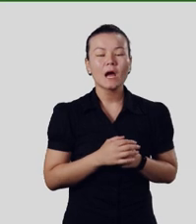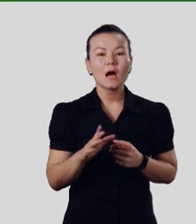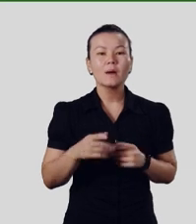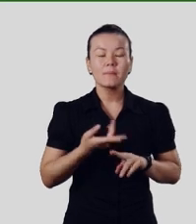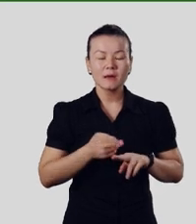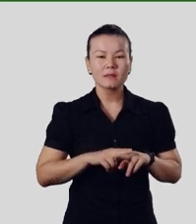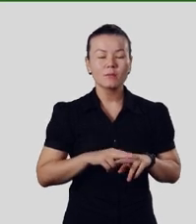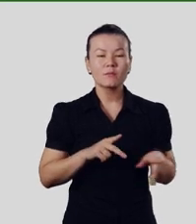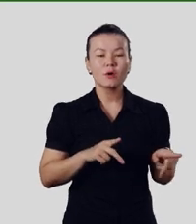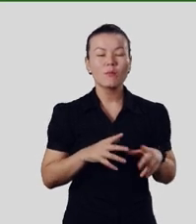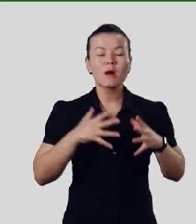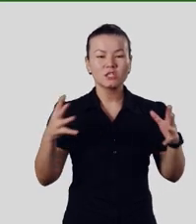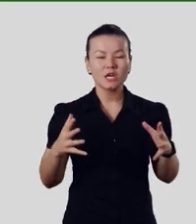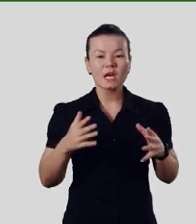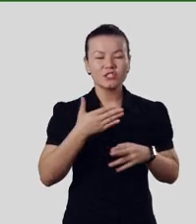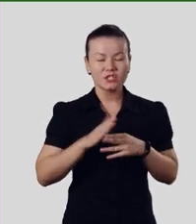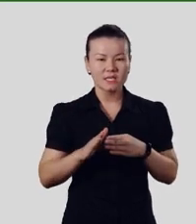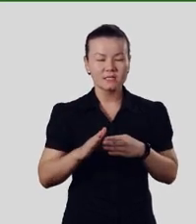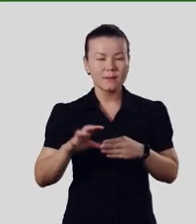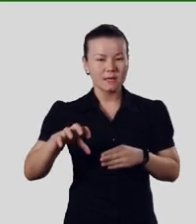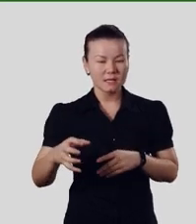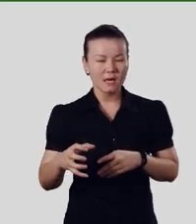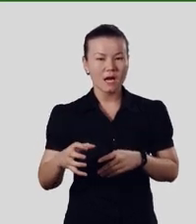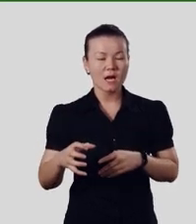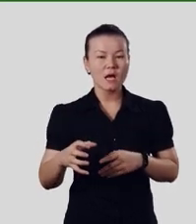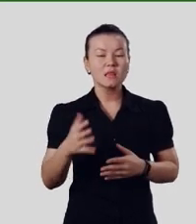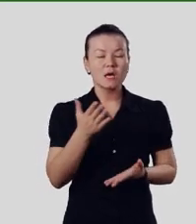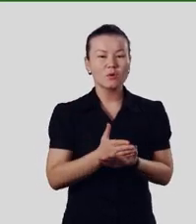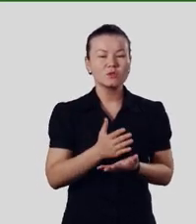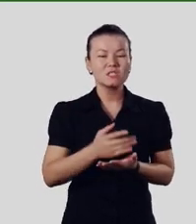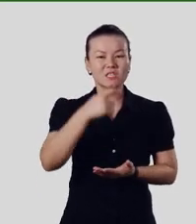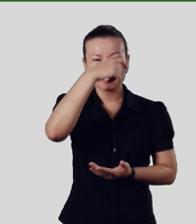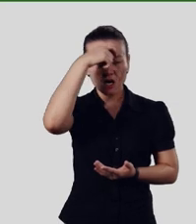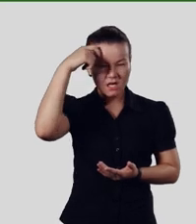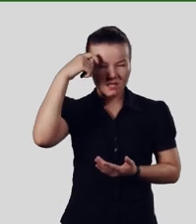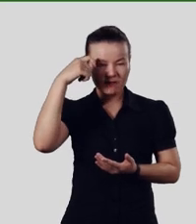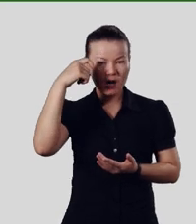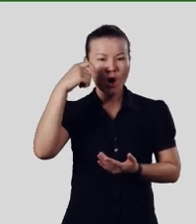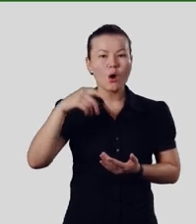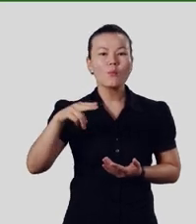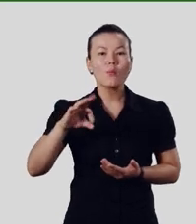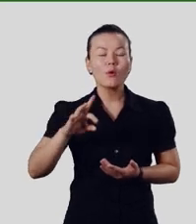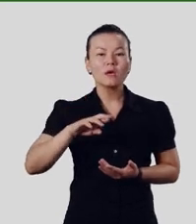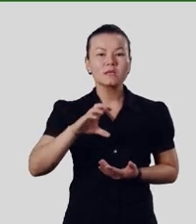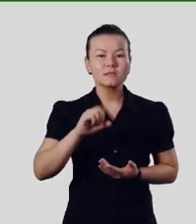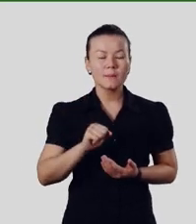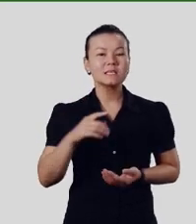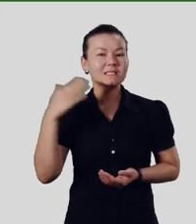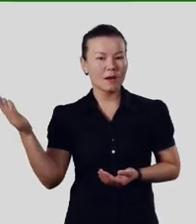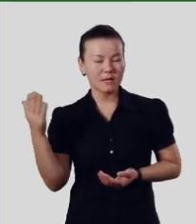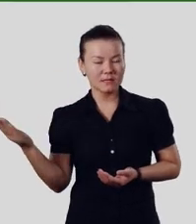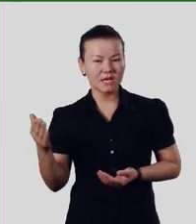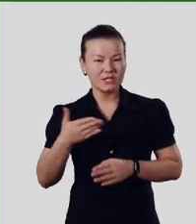материка расположена в пределах жаркого теплового пояса. В западной ее